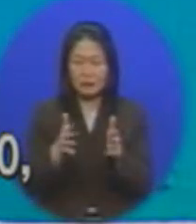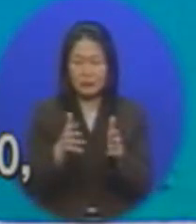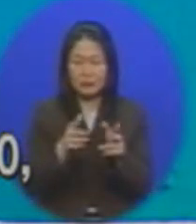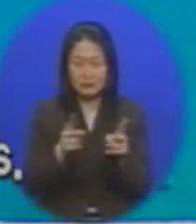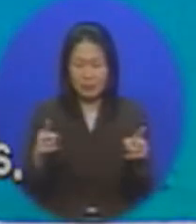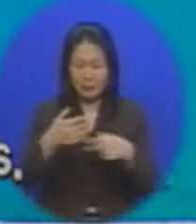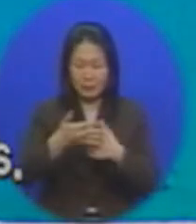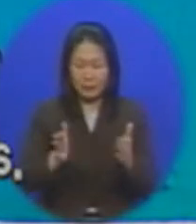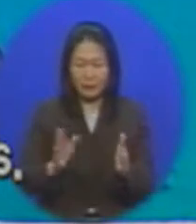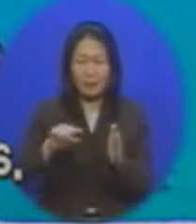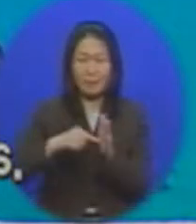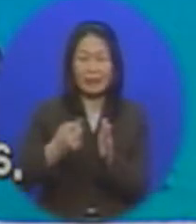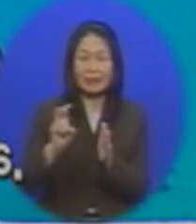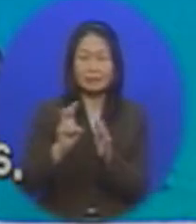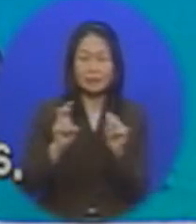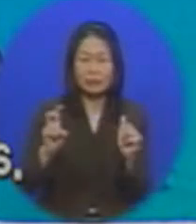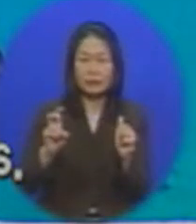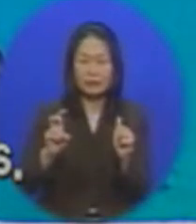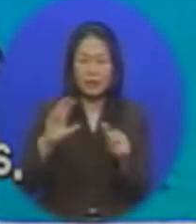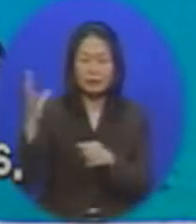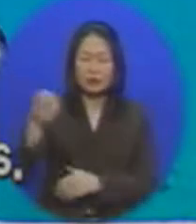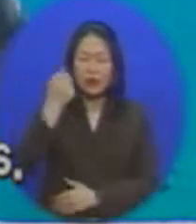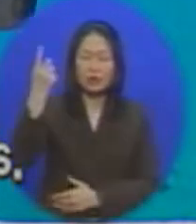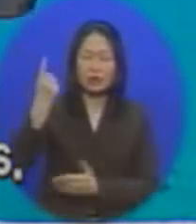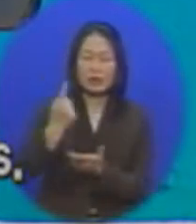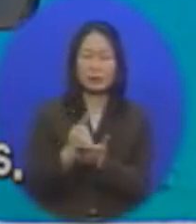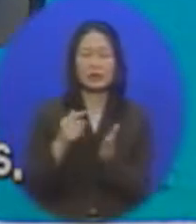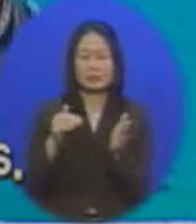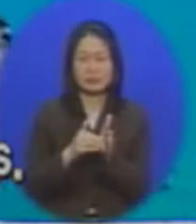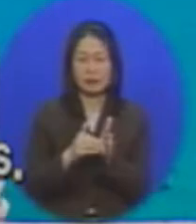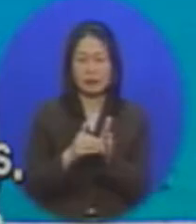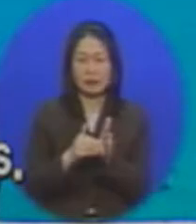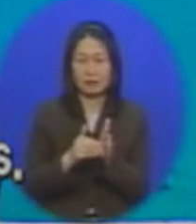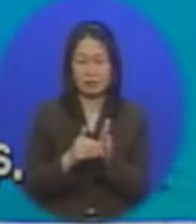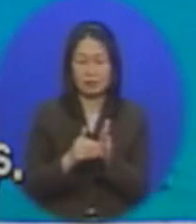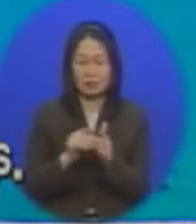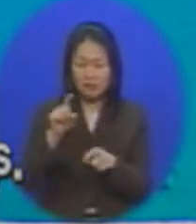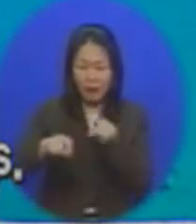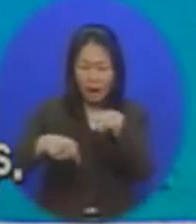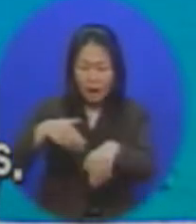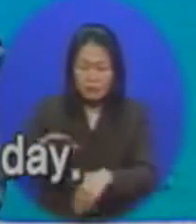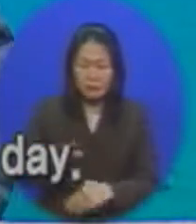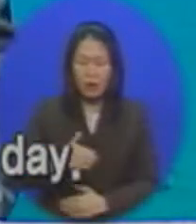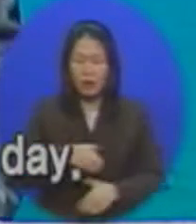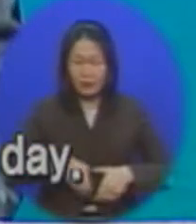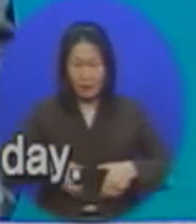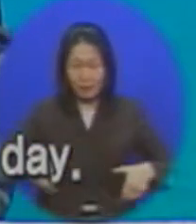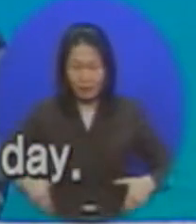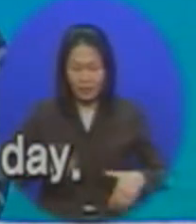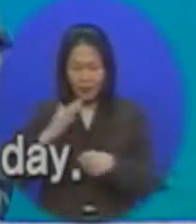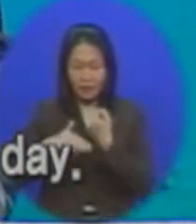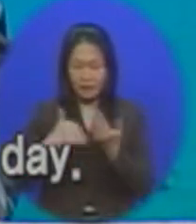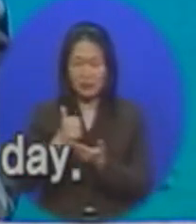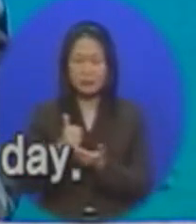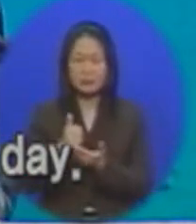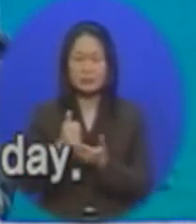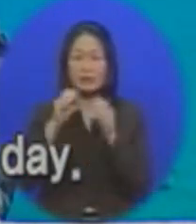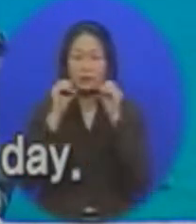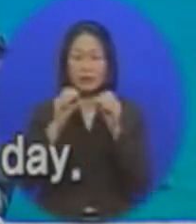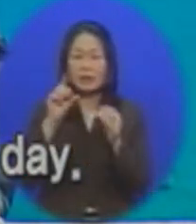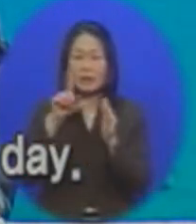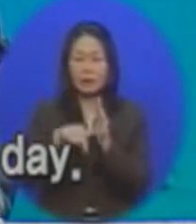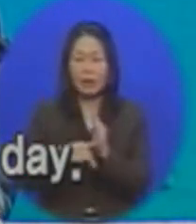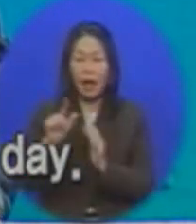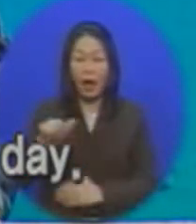마시고 그들이 나가서 안 대학의 예수님을 전했는데 하루에 3천 명 5천 명씩 예수를